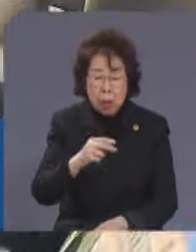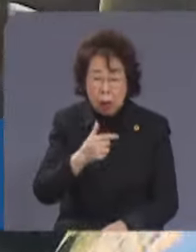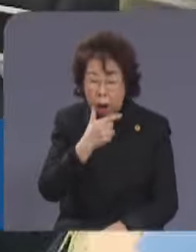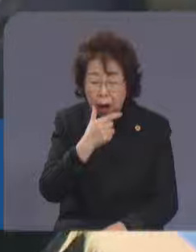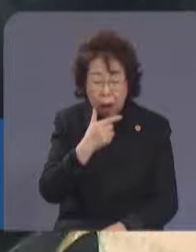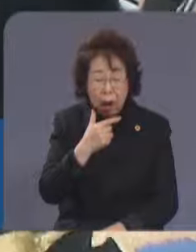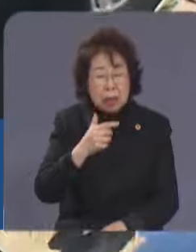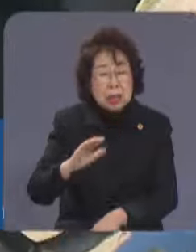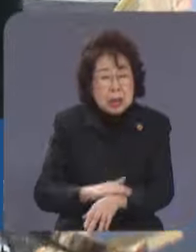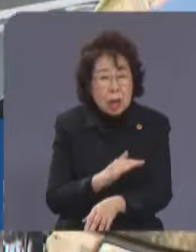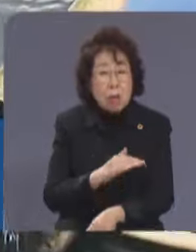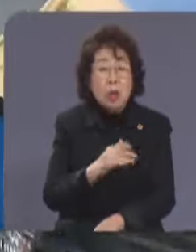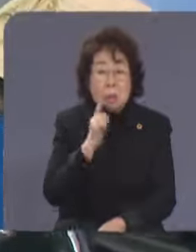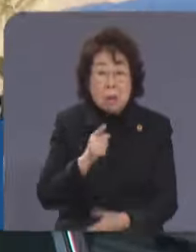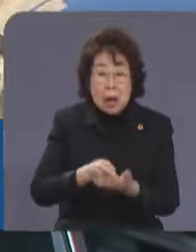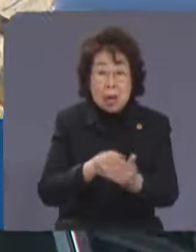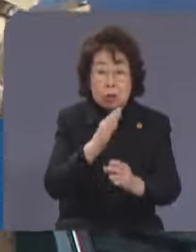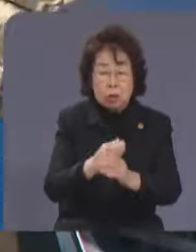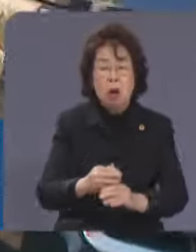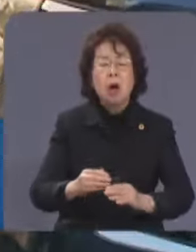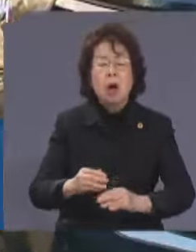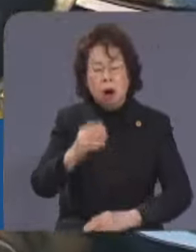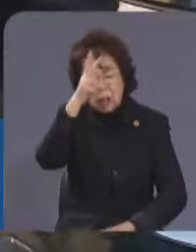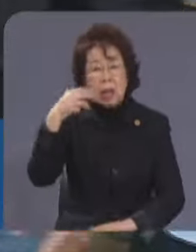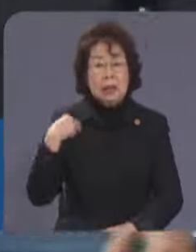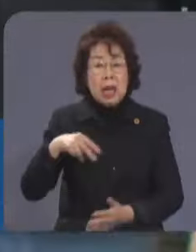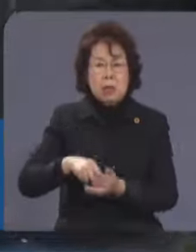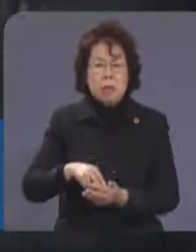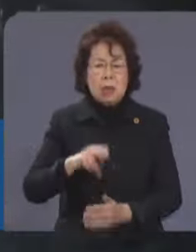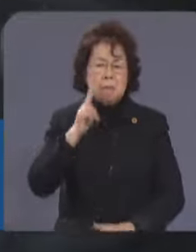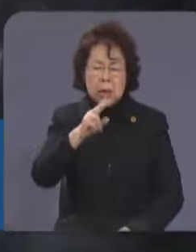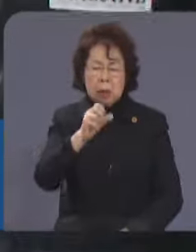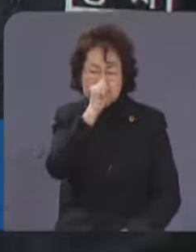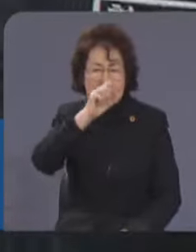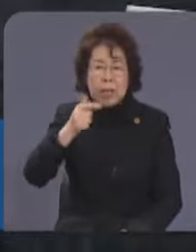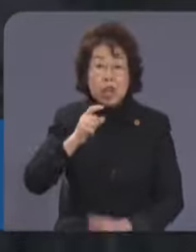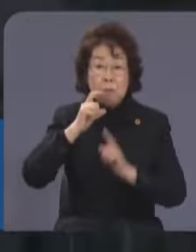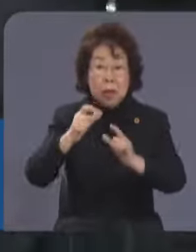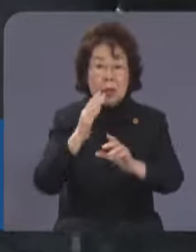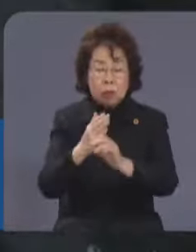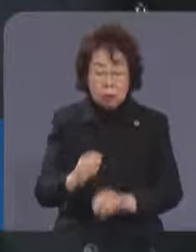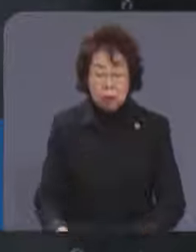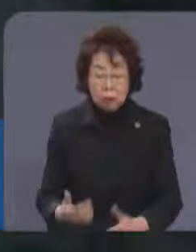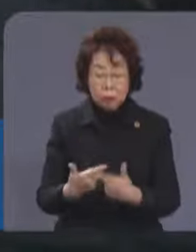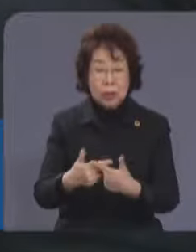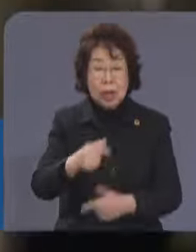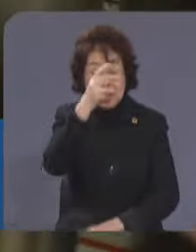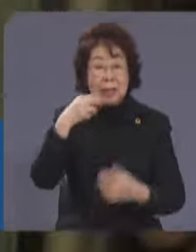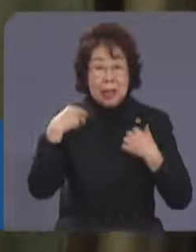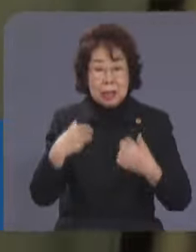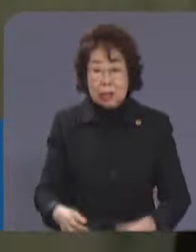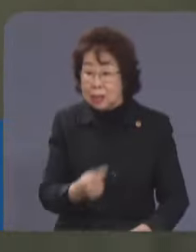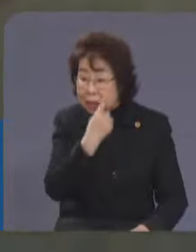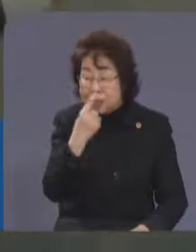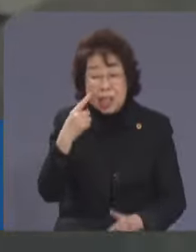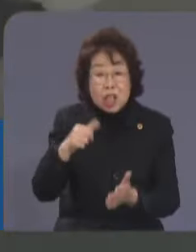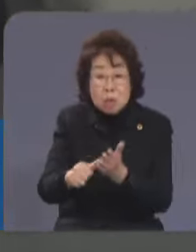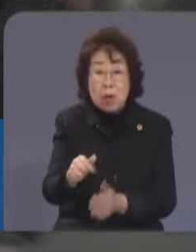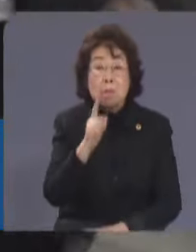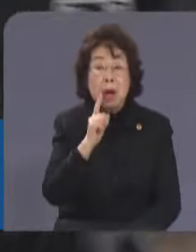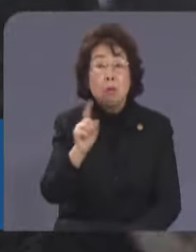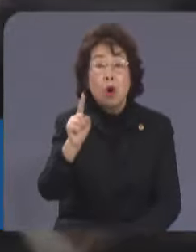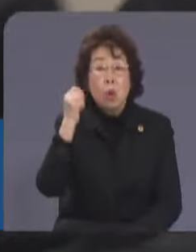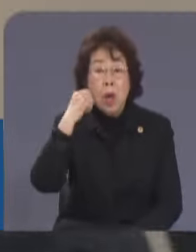부실 수사까지 제기된 가운데 경찰이 공식적으로 반박하고 나섰습니다. 부산경찰청은 사건 당일 증거인멸 주장에